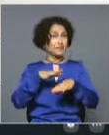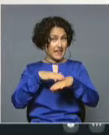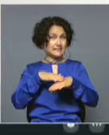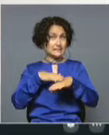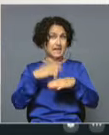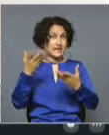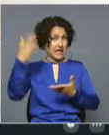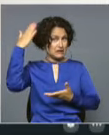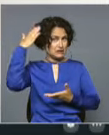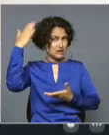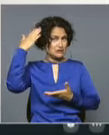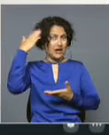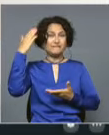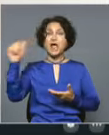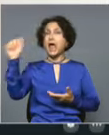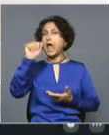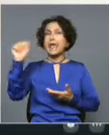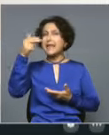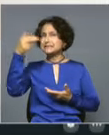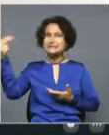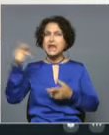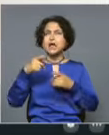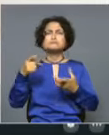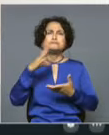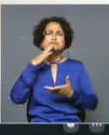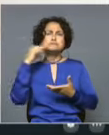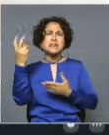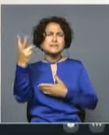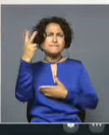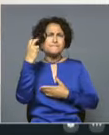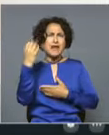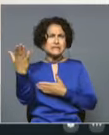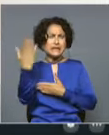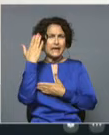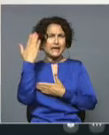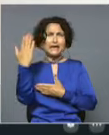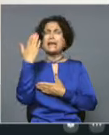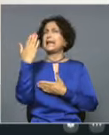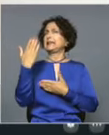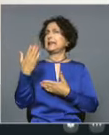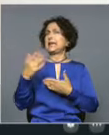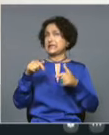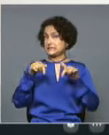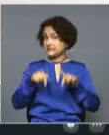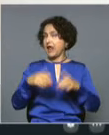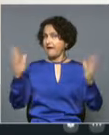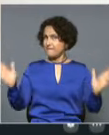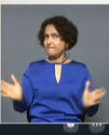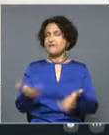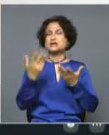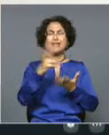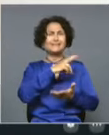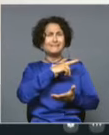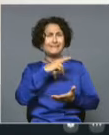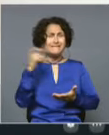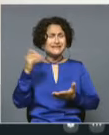Държавната агенция за българите в чужбина, българите там са били около 20 000, днес диаспората наброява вече 200,